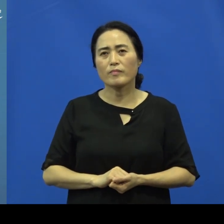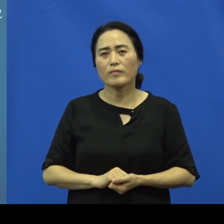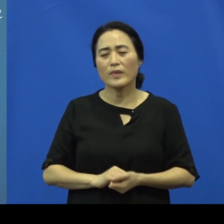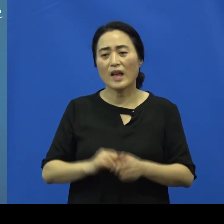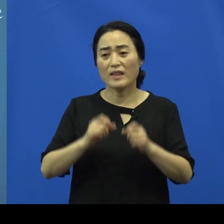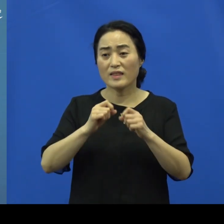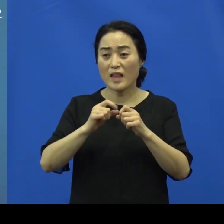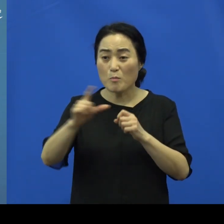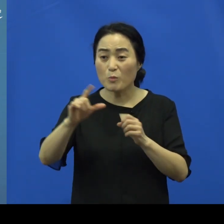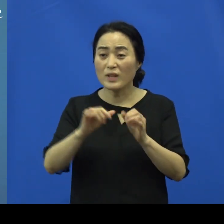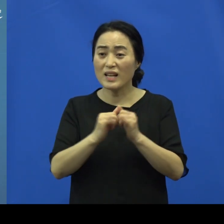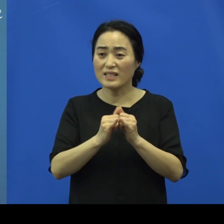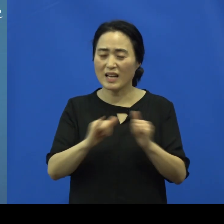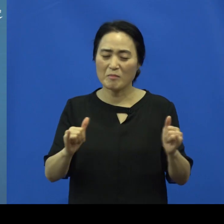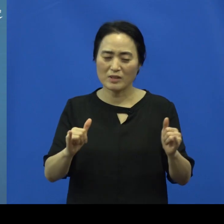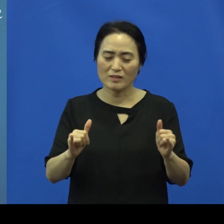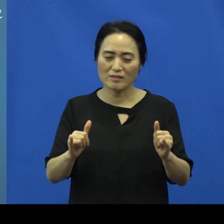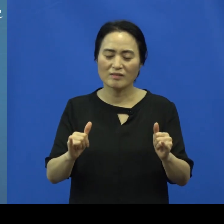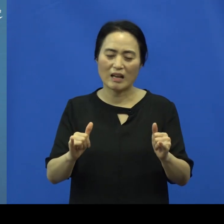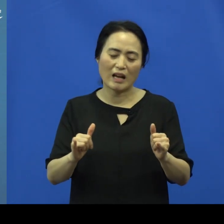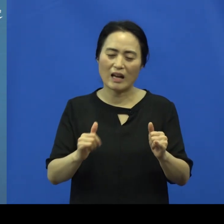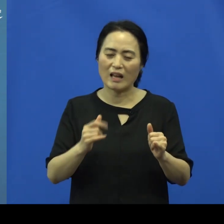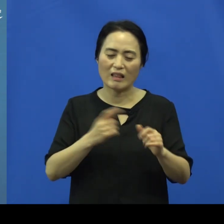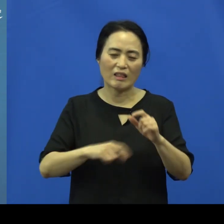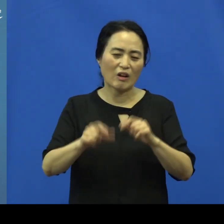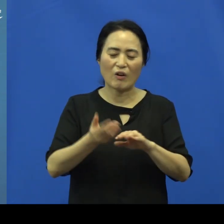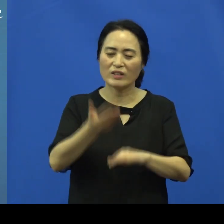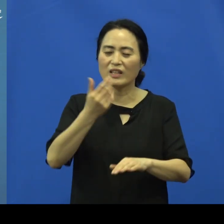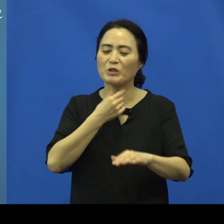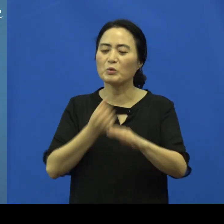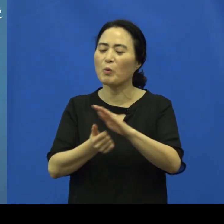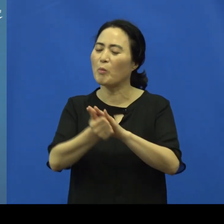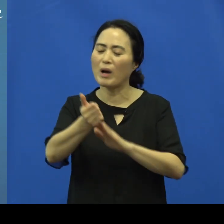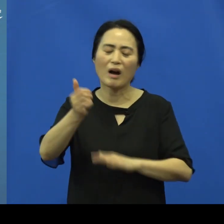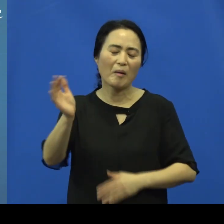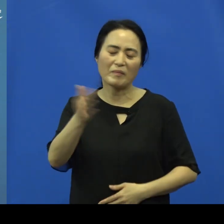대부분의 사람들은 결론을 내리겠죠. 끝이야. 더 이상 소망이 없어. 안 될 것 같아.